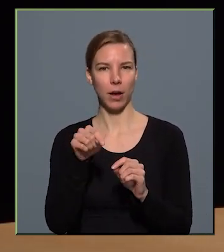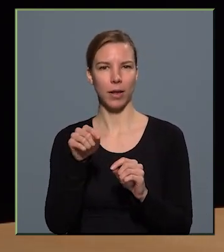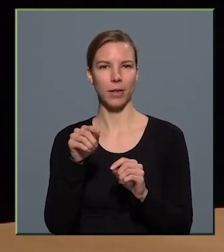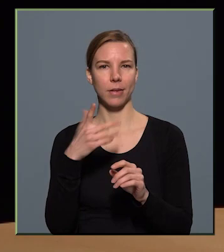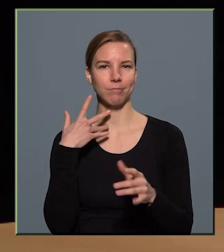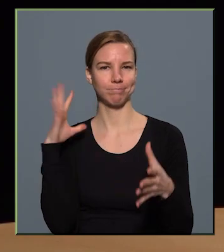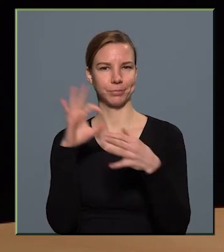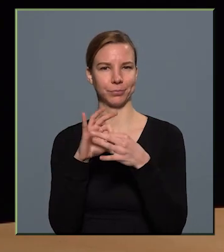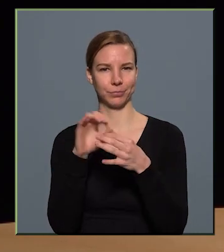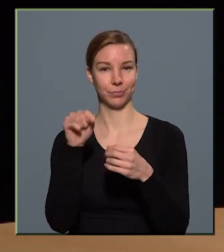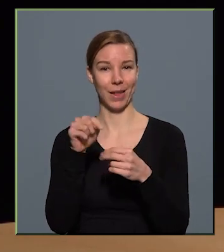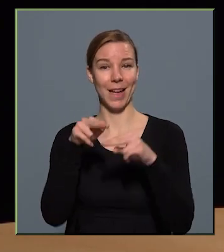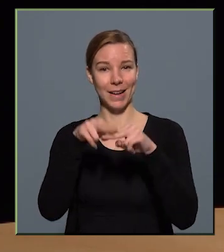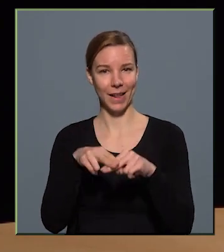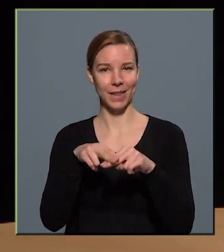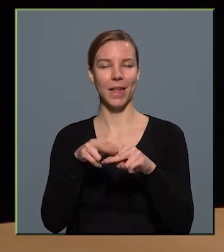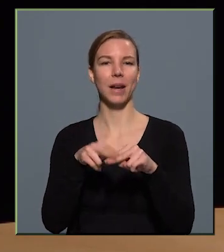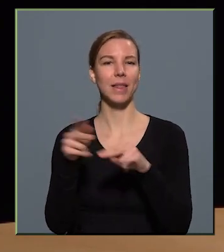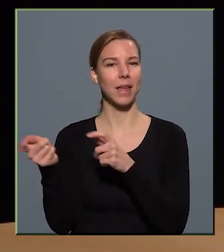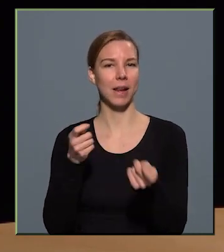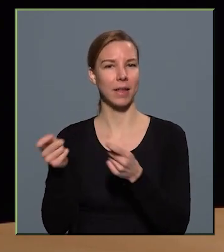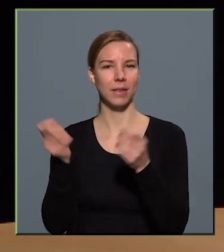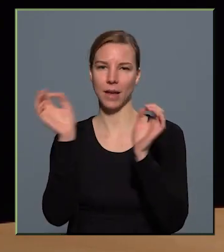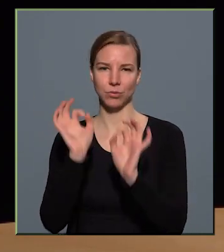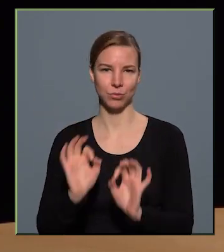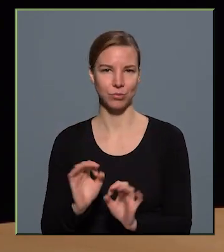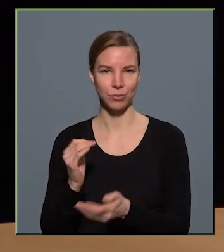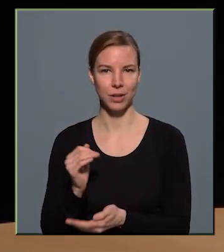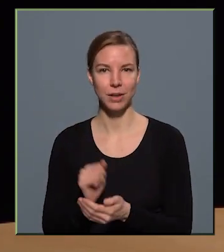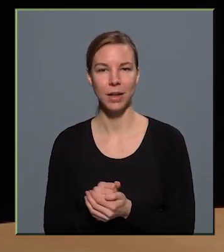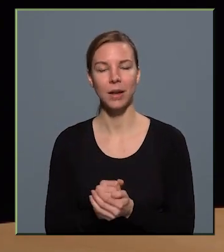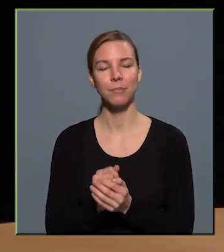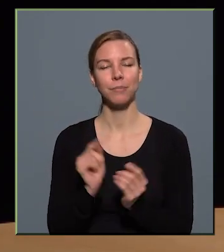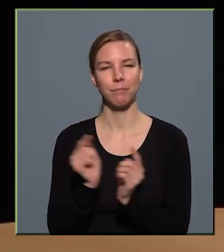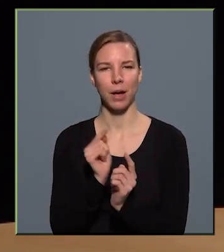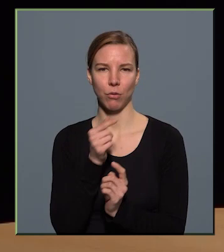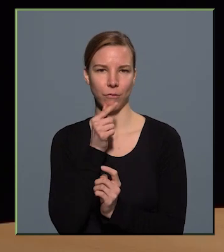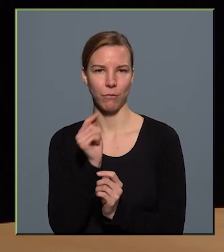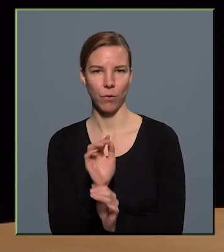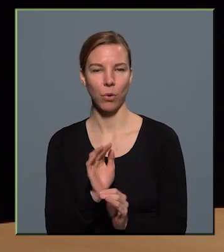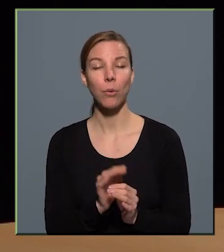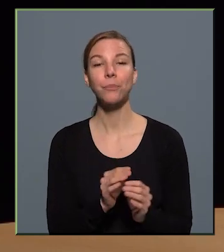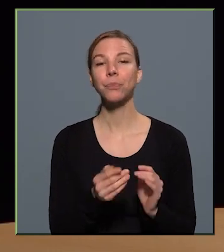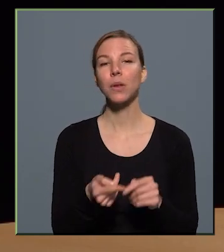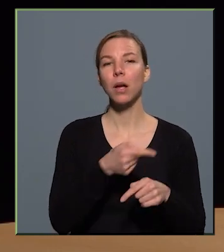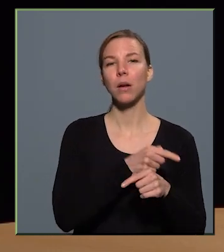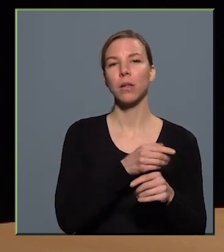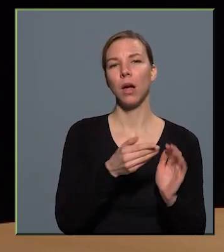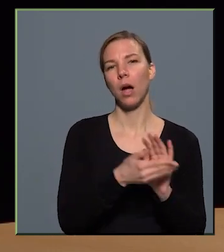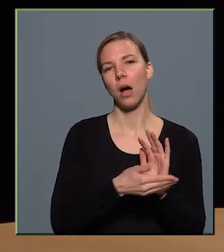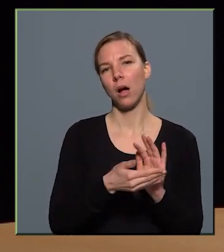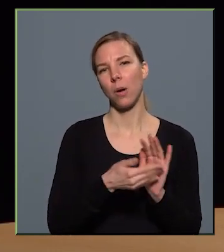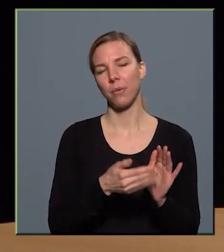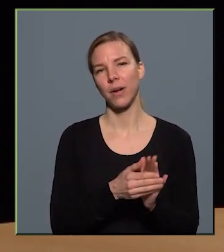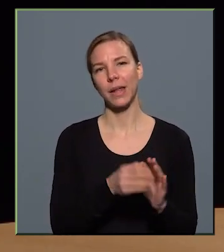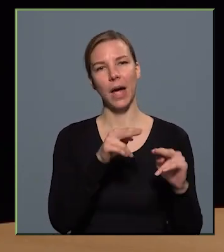rendszerállító ZRT, és egyáltalán mi a rendszerállítás, erről majd mondok azért két mondatot. De szerintem az nagyon fontos, hogy alapvetően